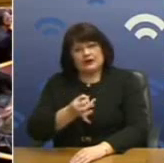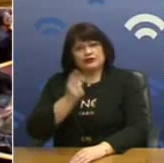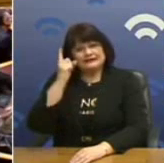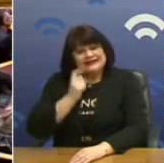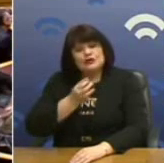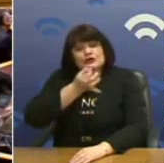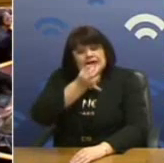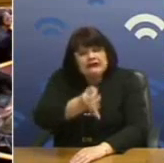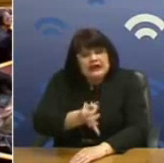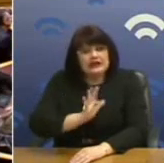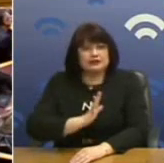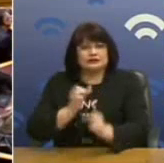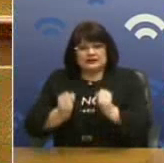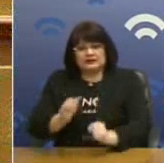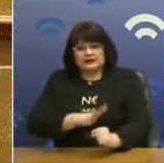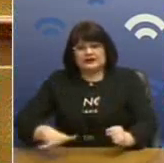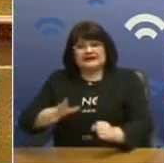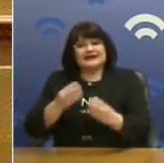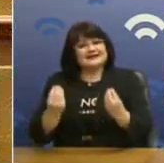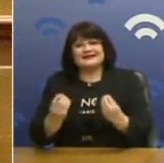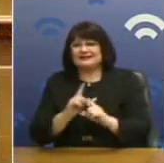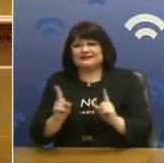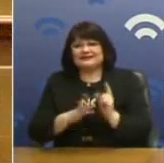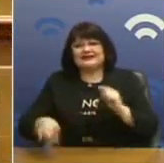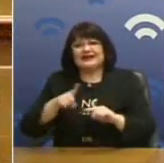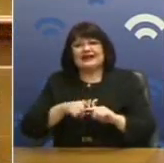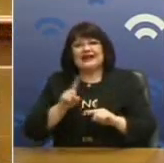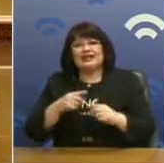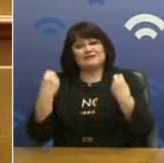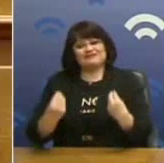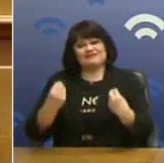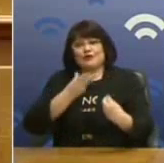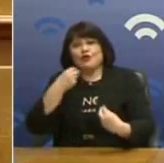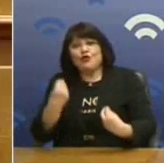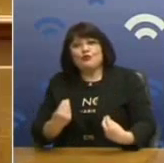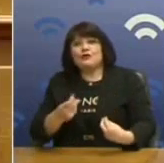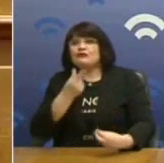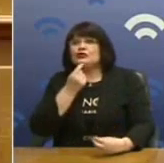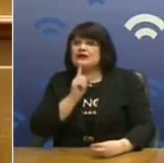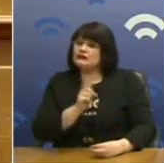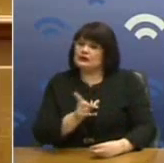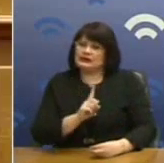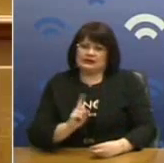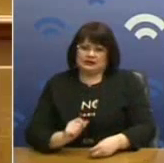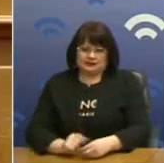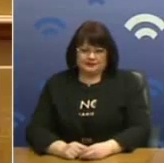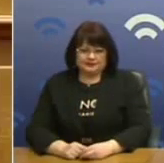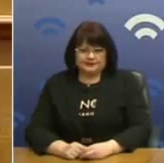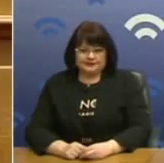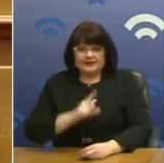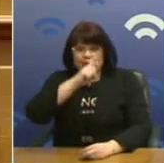Η κατάσταση στη χώρα δεν είναι ούτε ειδηλιακή, ούτε εύκολη. Είναι εξαιρετικά